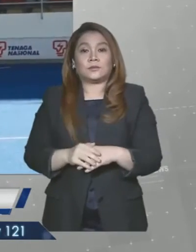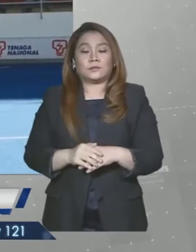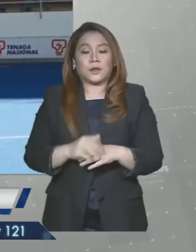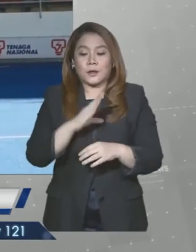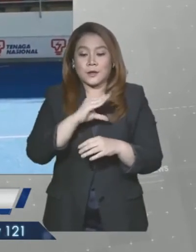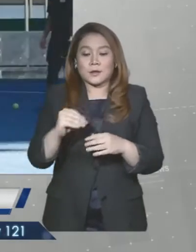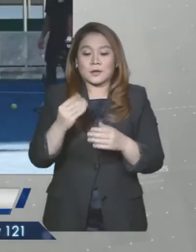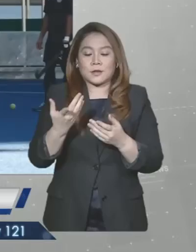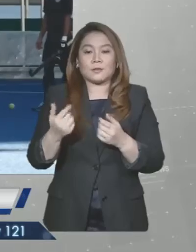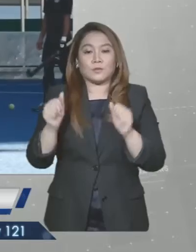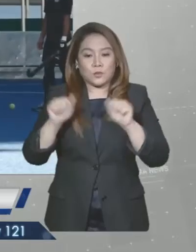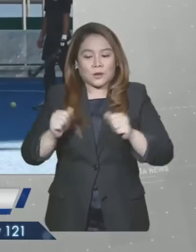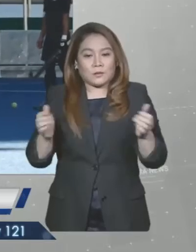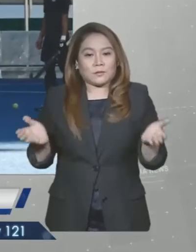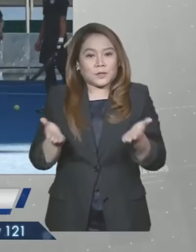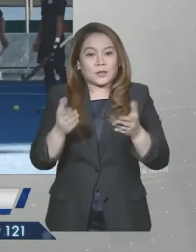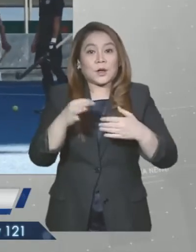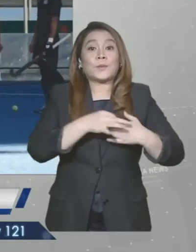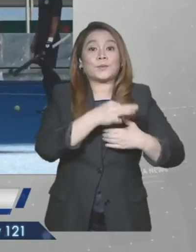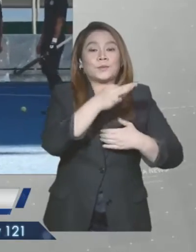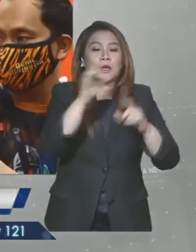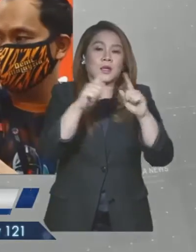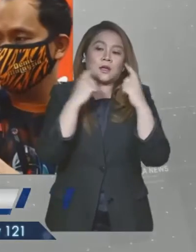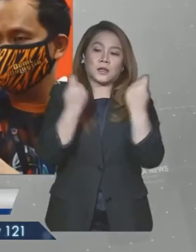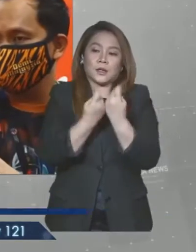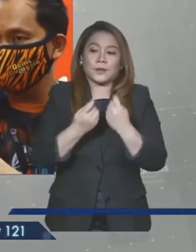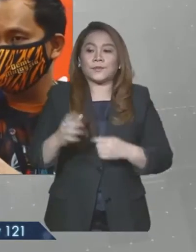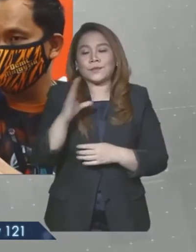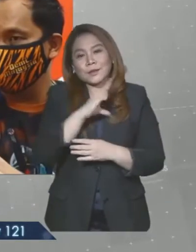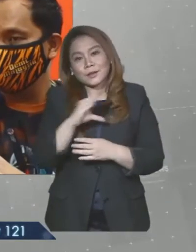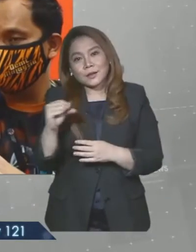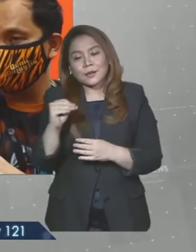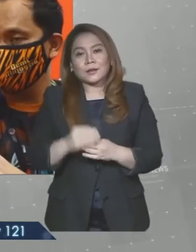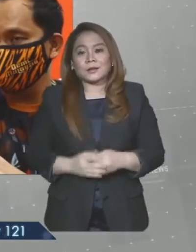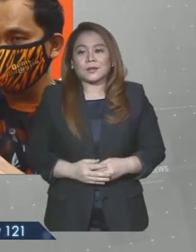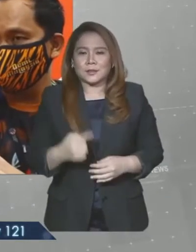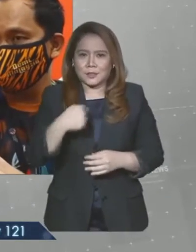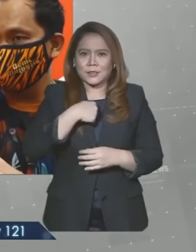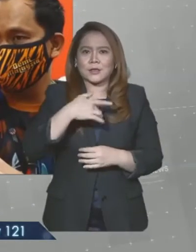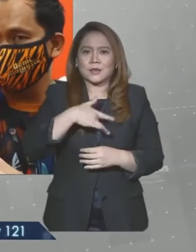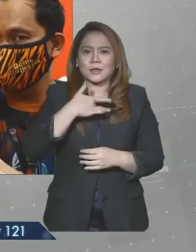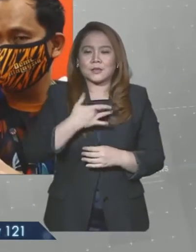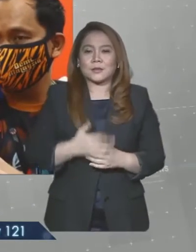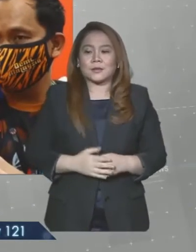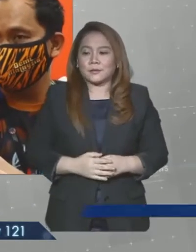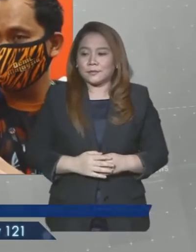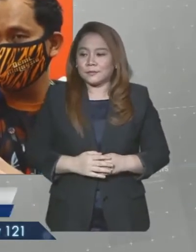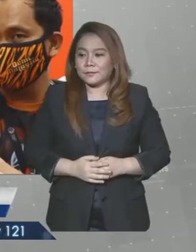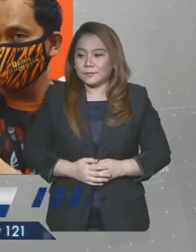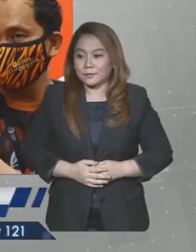secara tidak langsung menyuntik motivasi sepasukan. Dari situ saya rasa